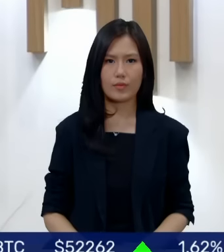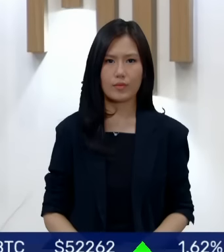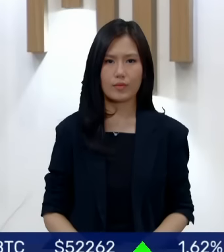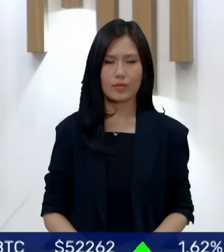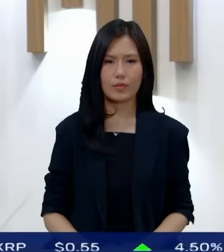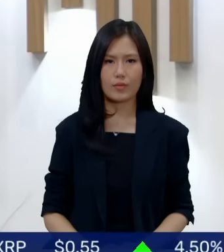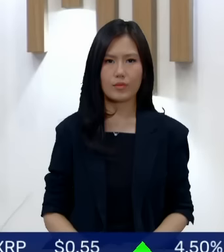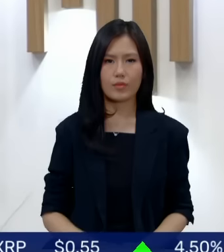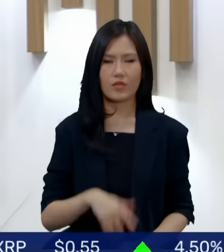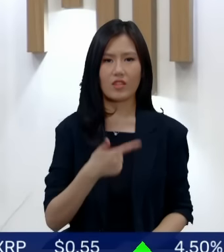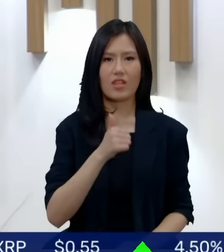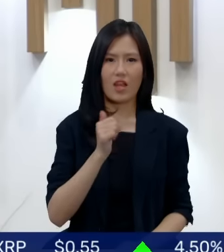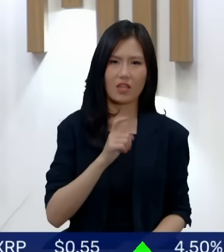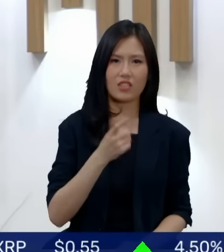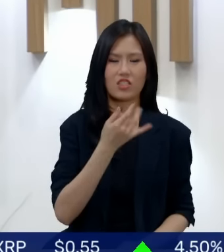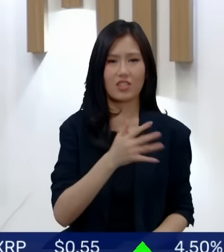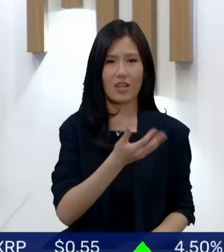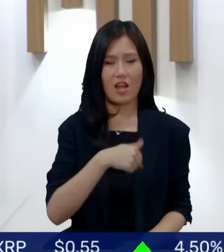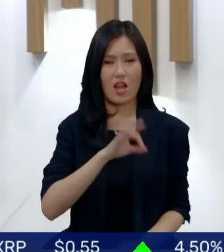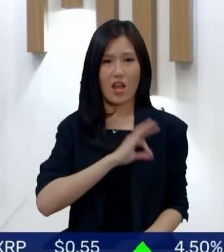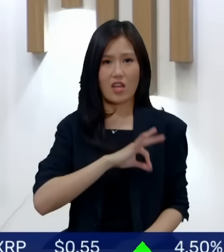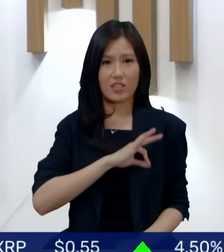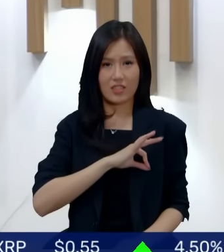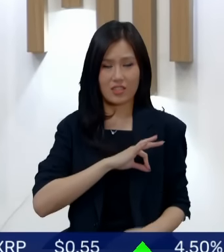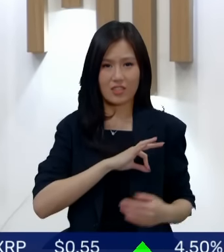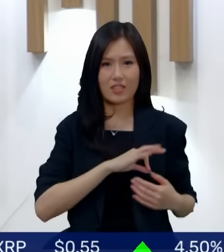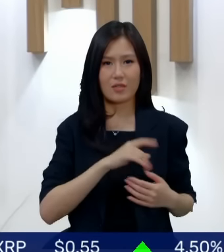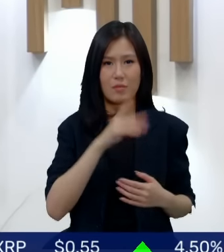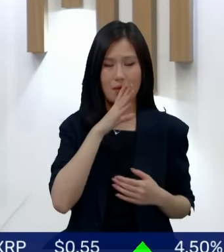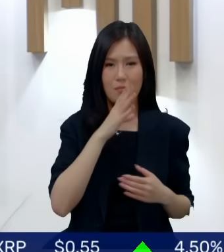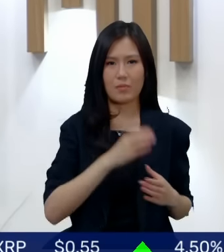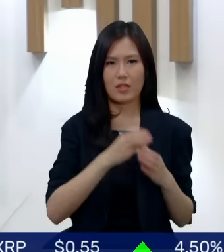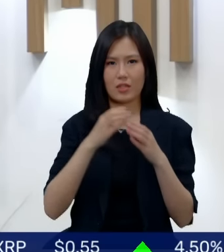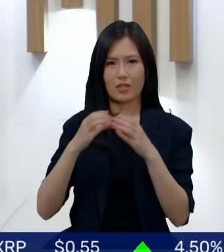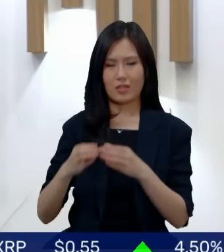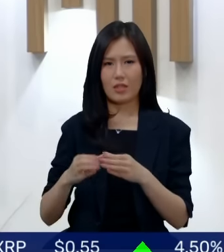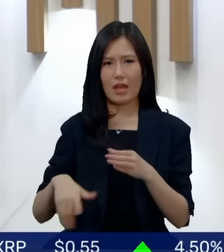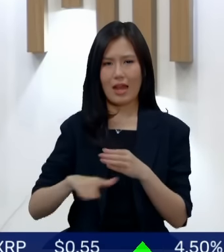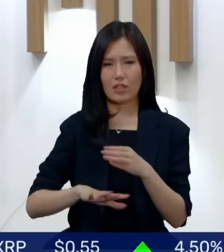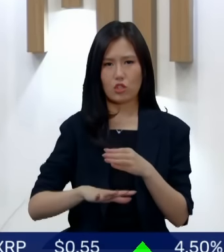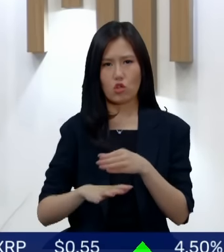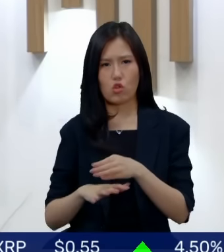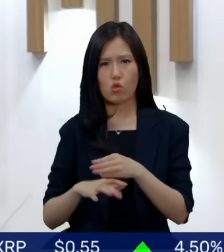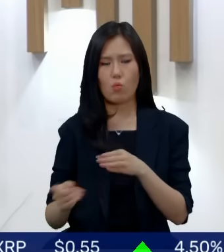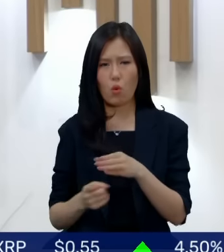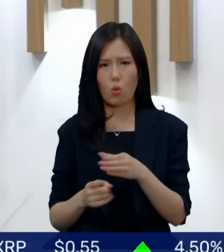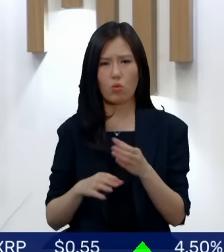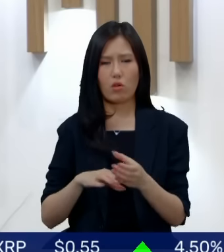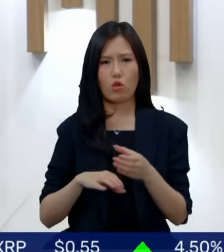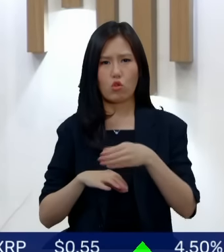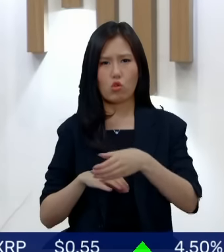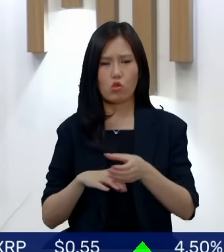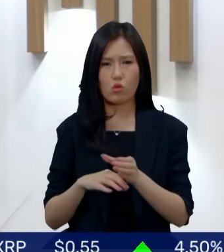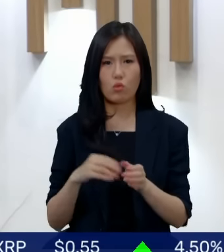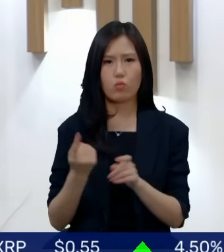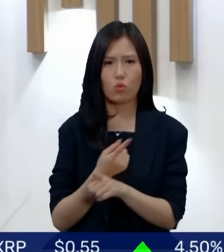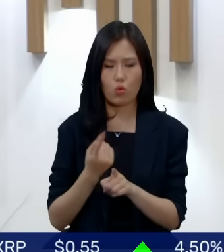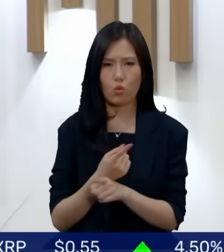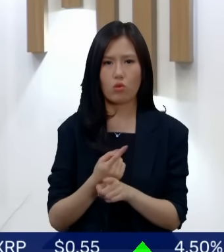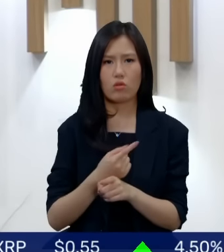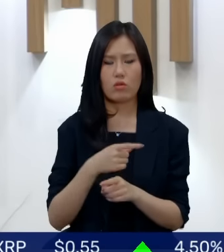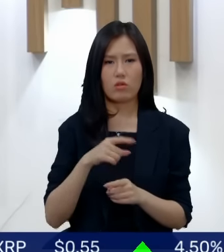Хийг ашиглахдаа одоо байрлуулахдаа толгойг буруу байрлуулж юм. Боллооныг буруу байрлуулж юм. За боллооныг